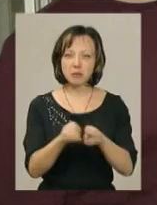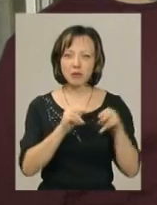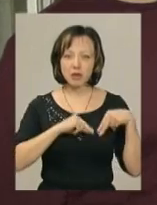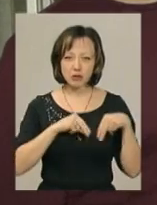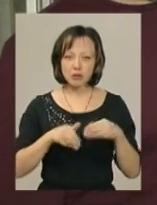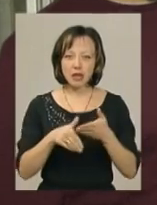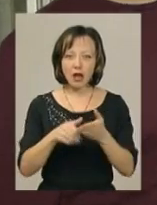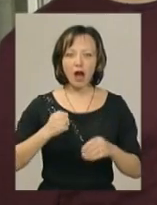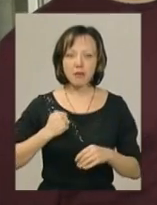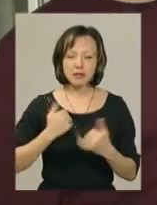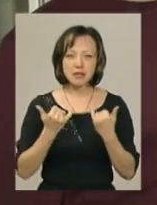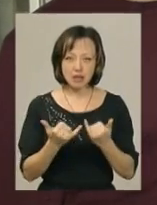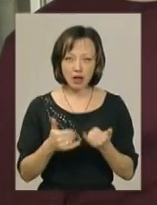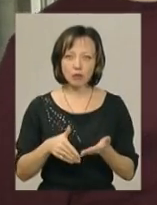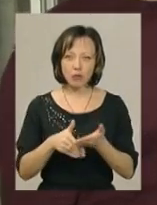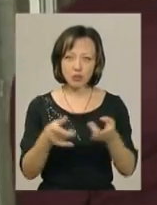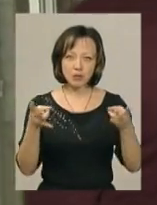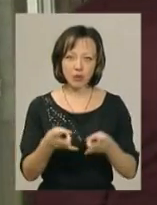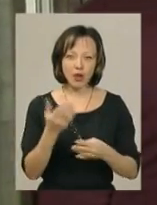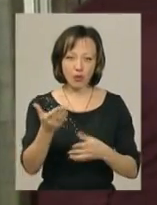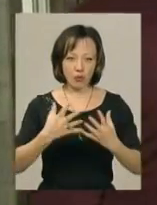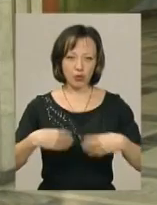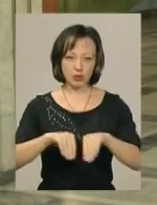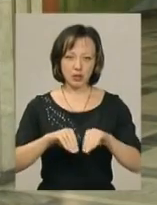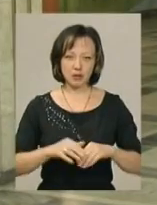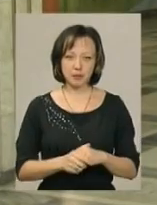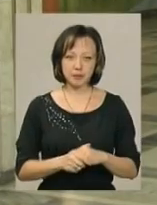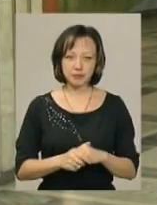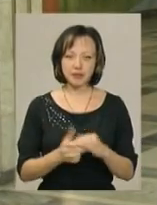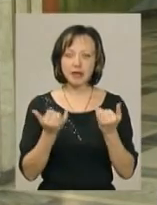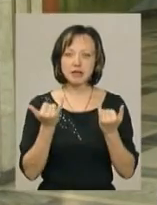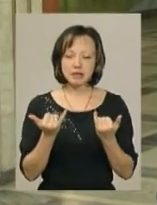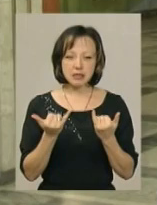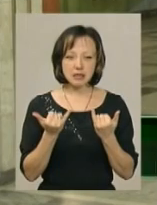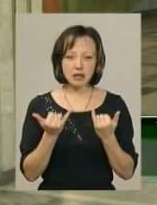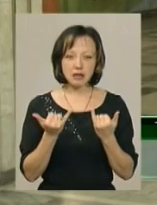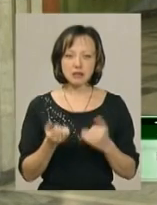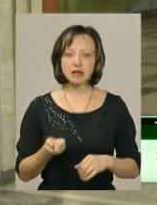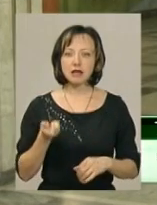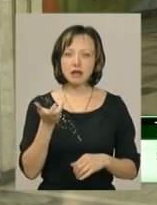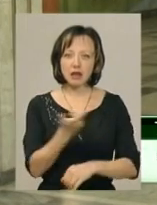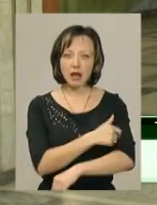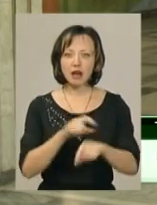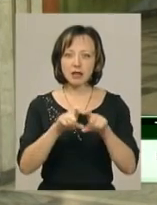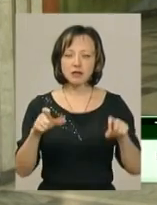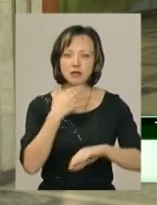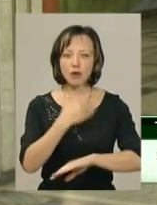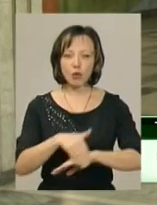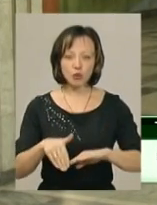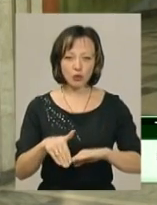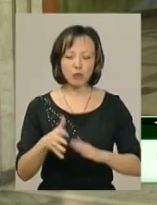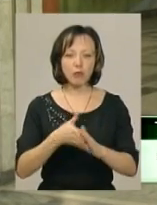сприяючи армійцям. Зараз допомога знадобилася його родині. Зараз в кілька клінік за кордоном